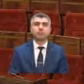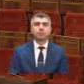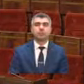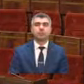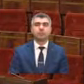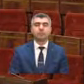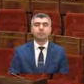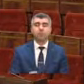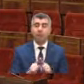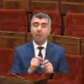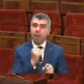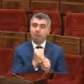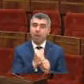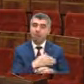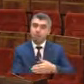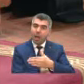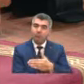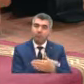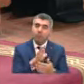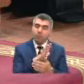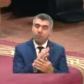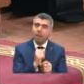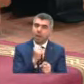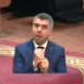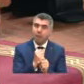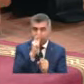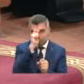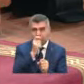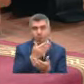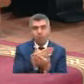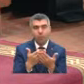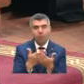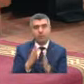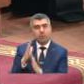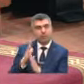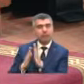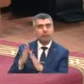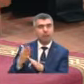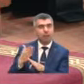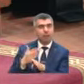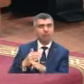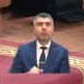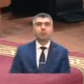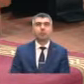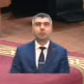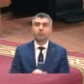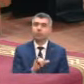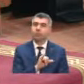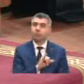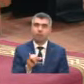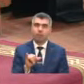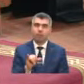لأن قاموا بواحد العمل هائل خلال المرحلة اللي عشناها كاملين، وكنظن بأن ما كاينش